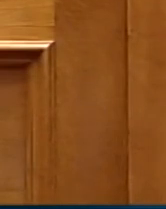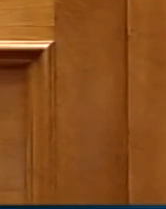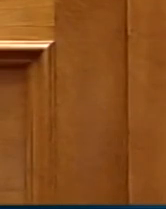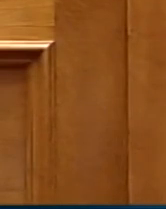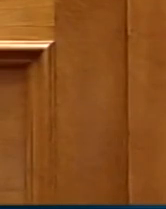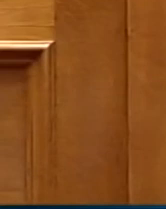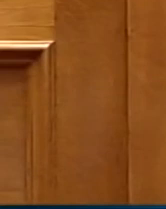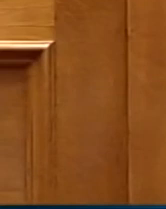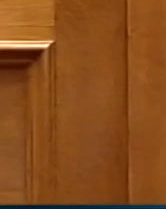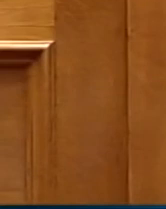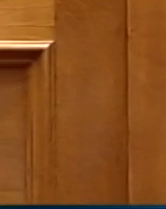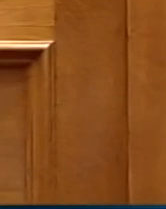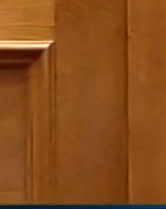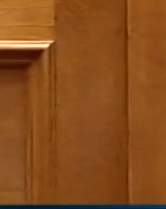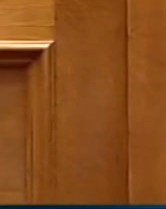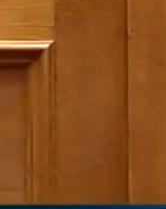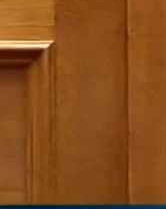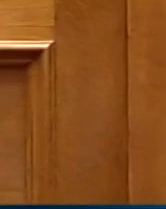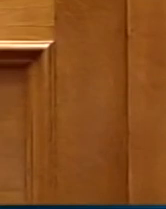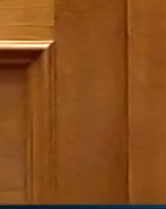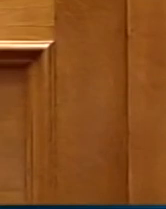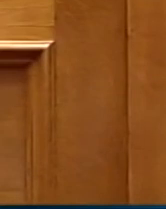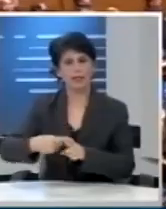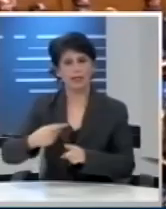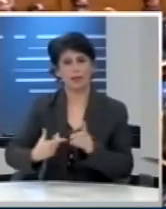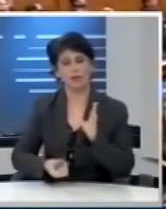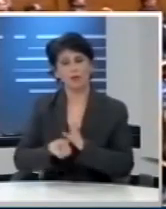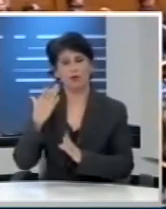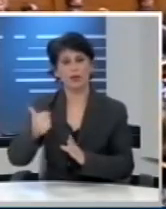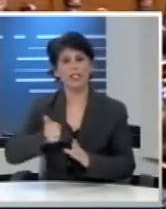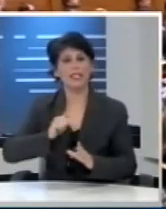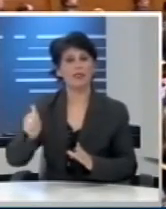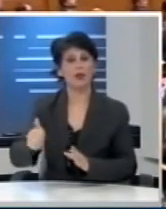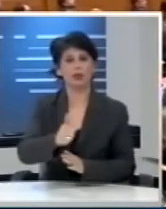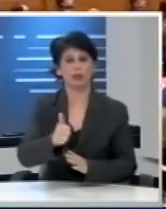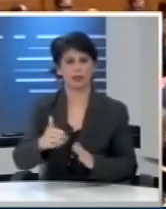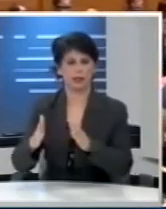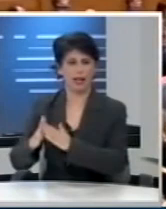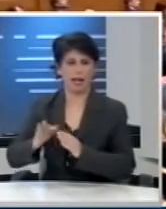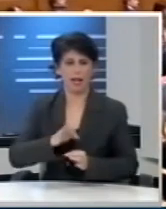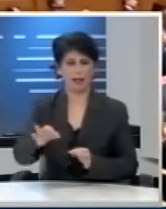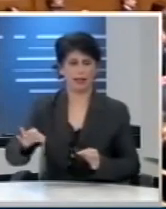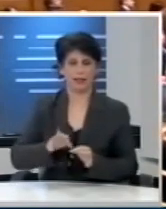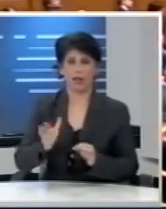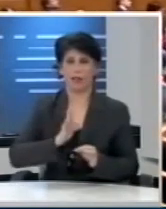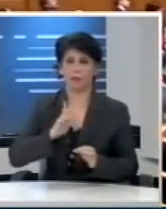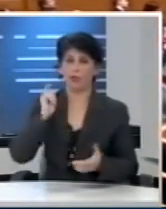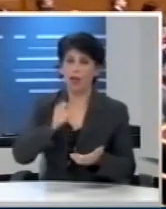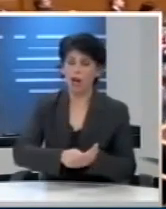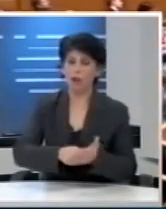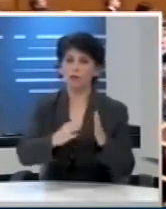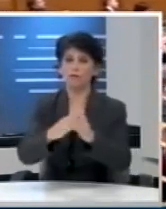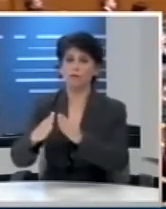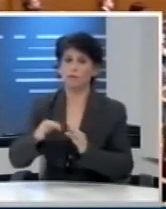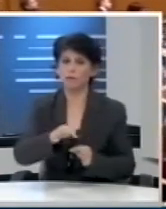κανένας δεν είχε έρθει με μια αξιόπιστη λύση για τη χρηματοδότηση. Ο κρατικός προϋπολογισμός για το 2020 κυρώθηκε από την Βουλή των Ελλήνων